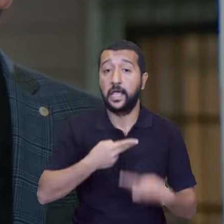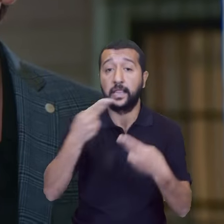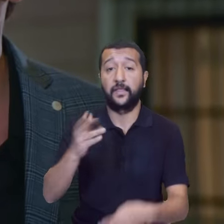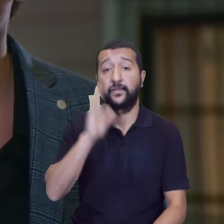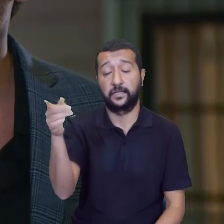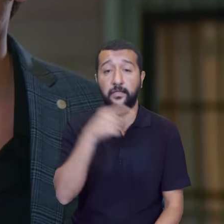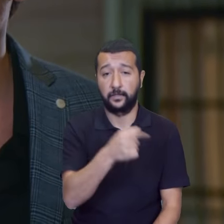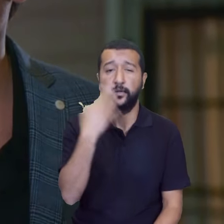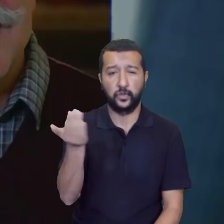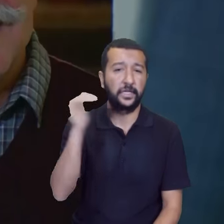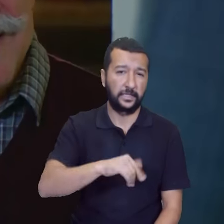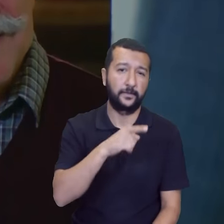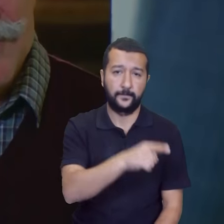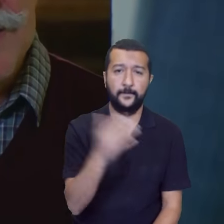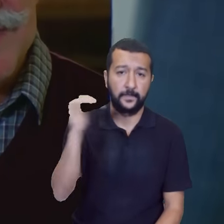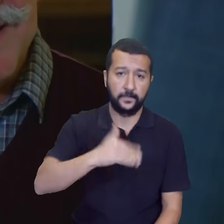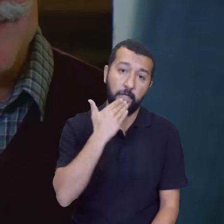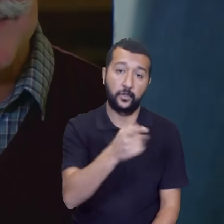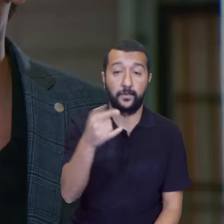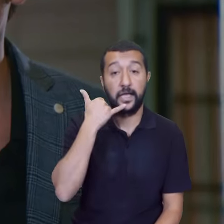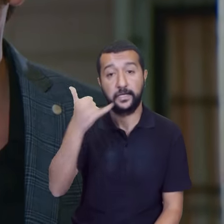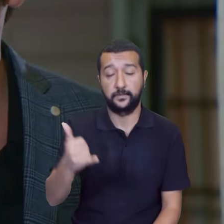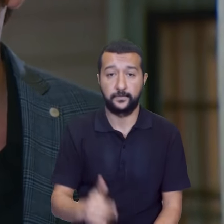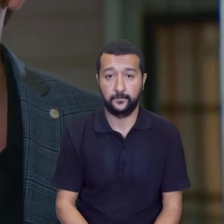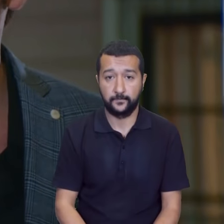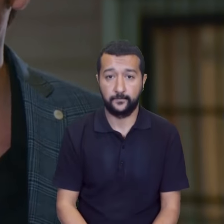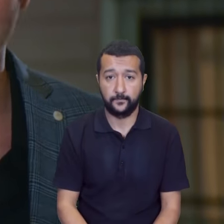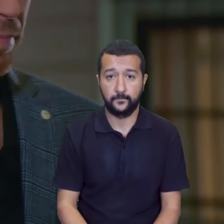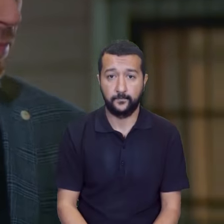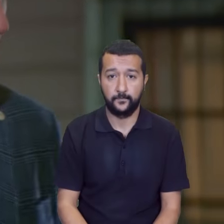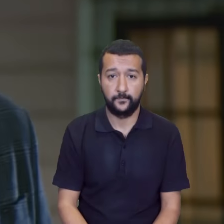gitti. Birazdan gelir. Gelince söyleyeyim seni arasın.